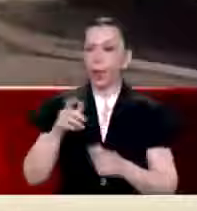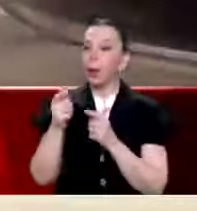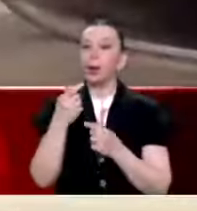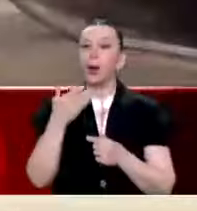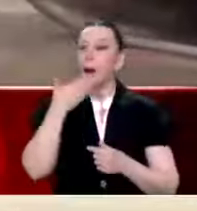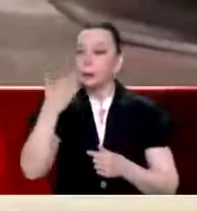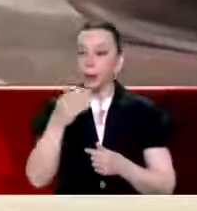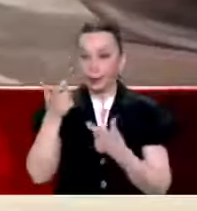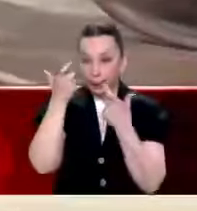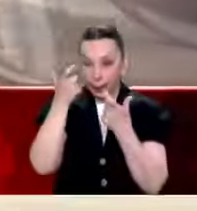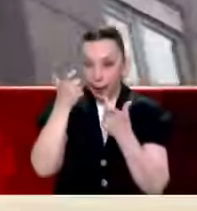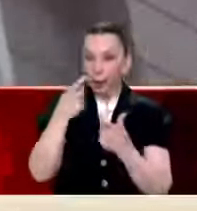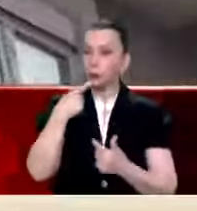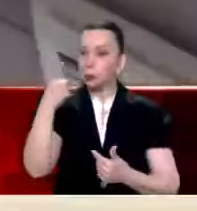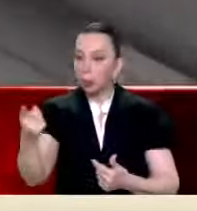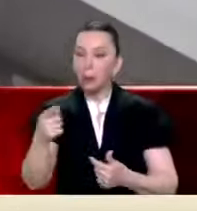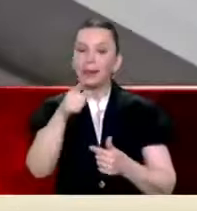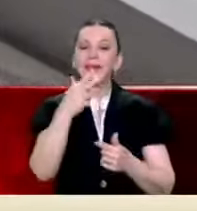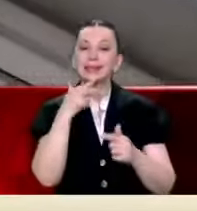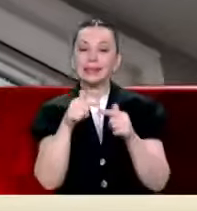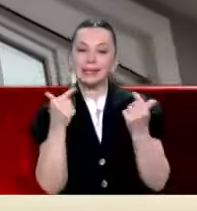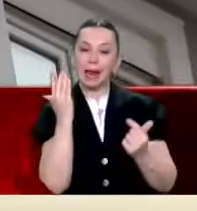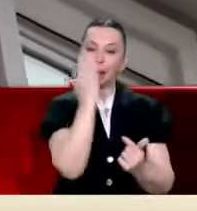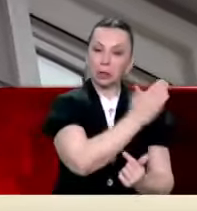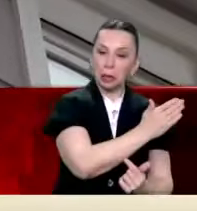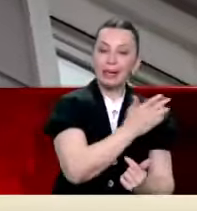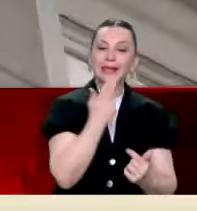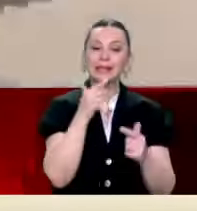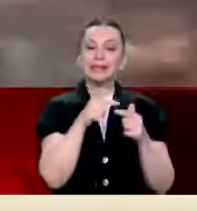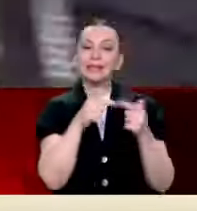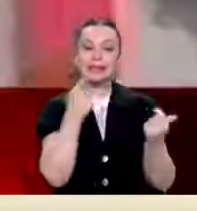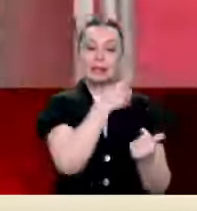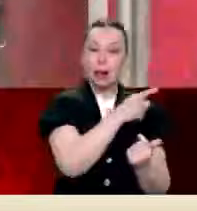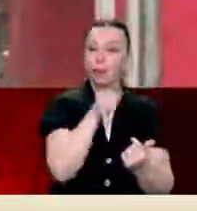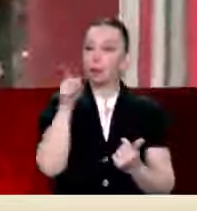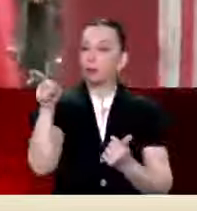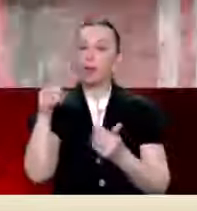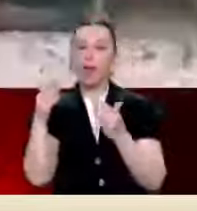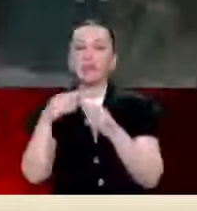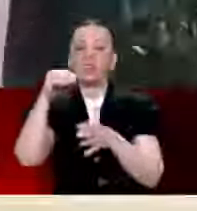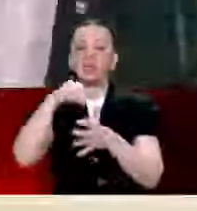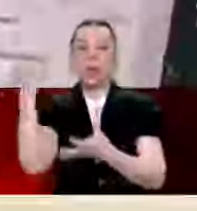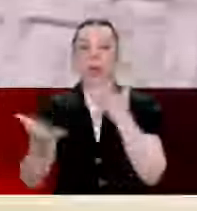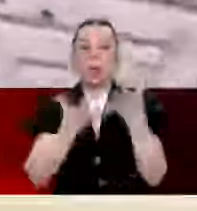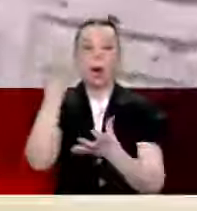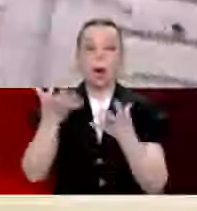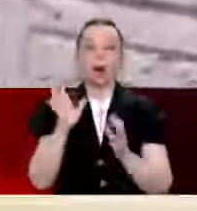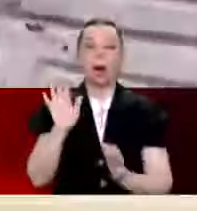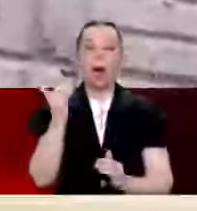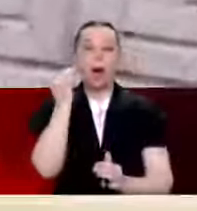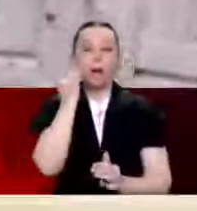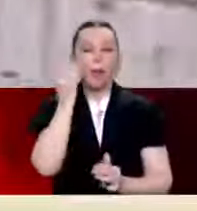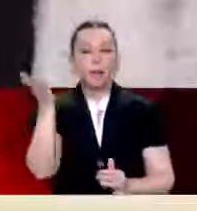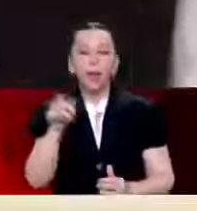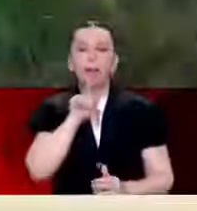Çocuk var dediler evin içinde. O sınavdayken evde yangın çıktı. Evde bulunan anneanne ve dayı alevler yükselince